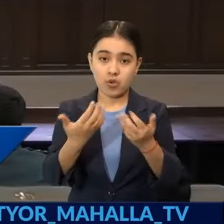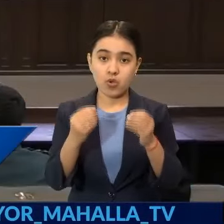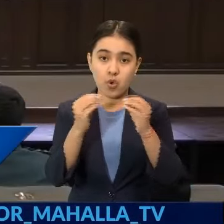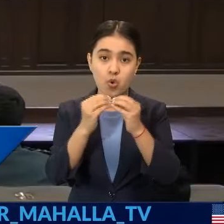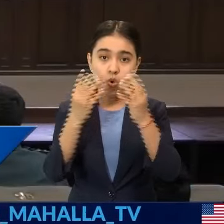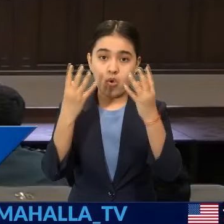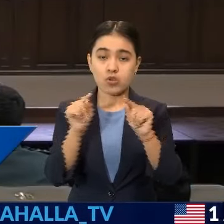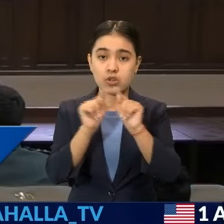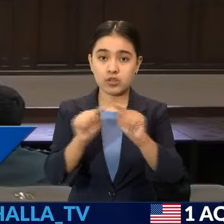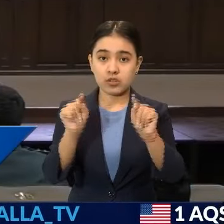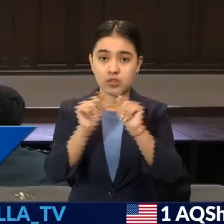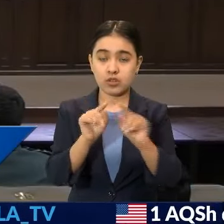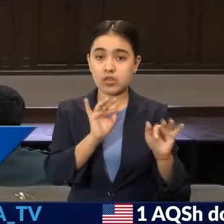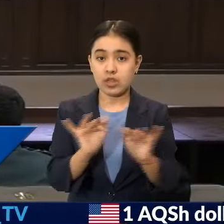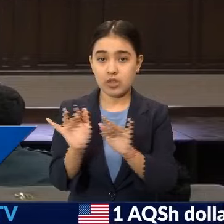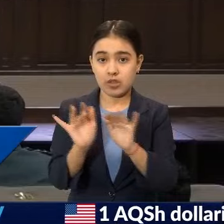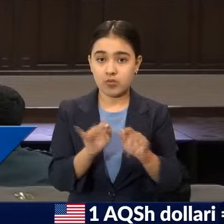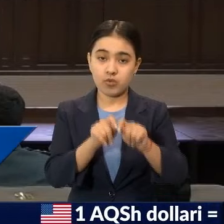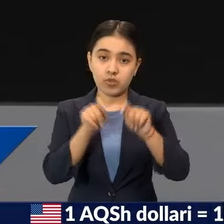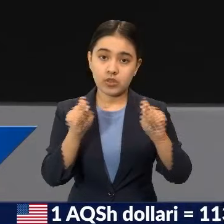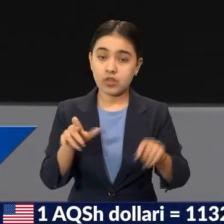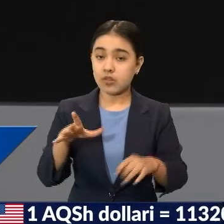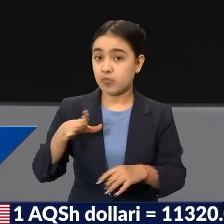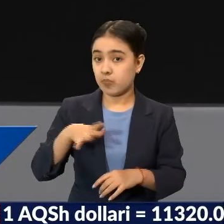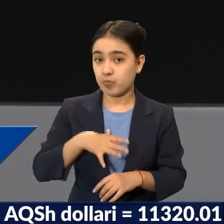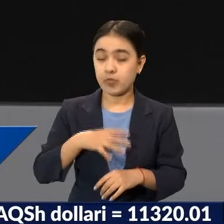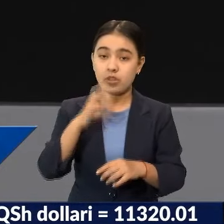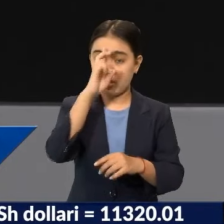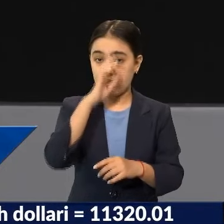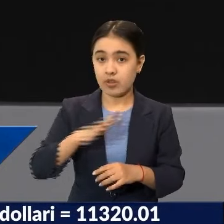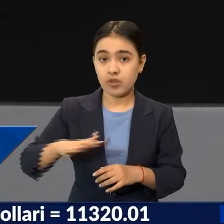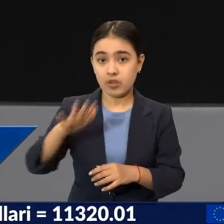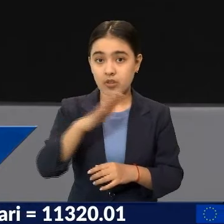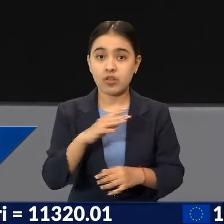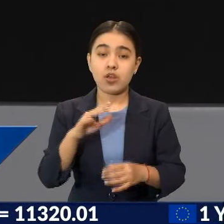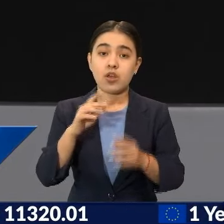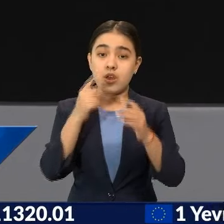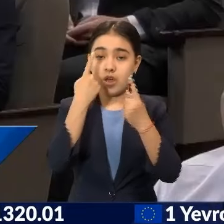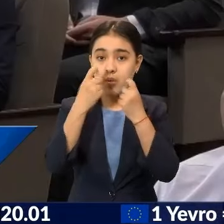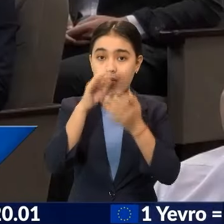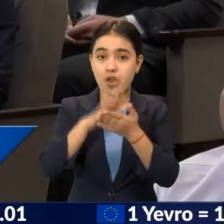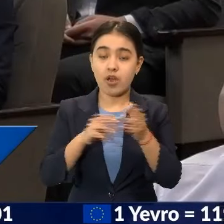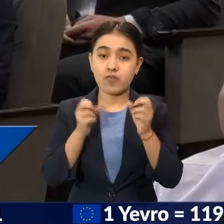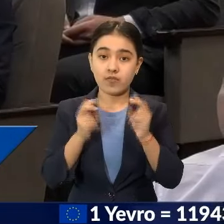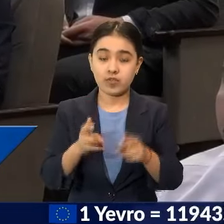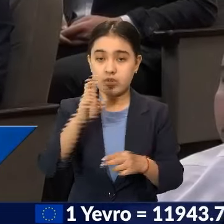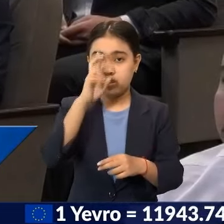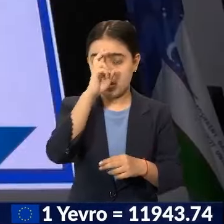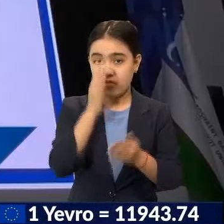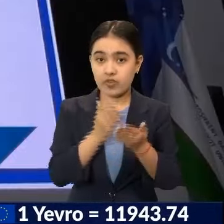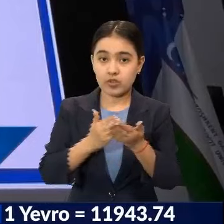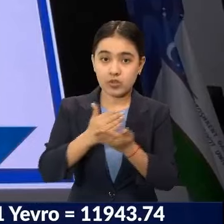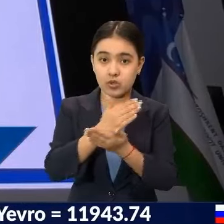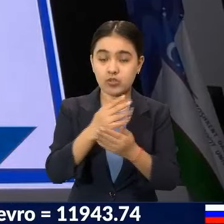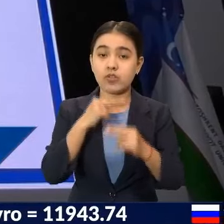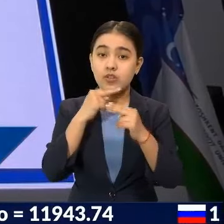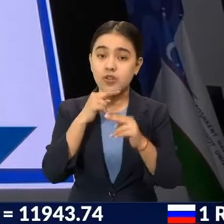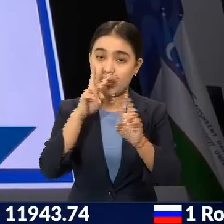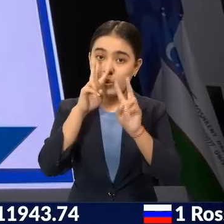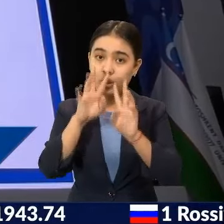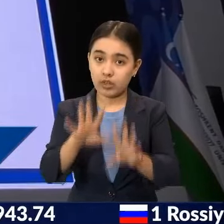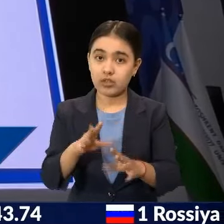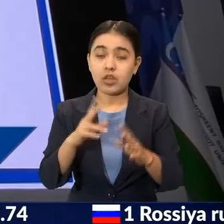kunlik targ'ibot tashviqot tadbirlari tashkil etilmoqda. Mamlakatimizda axborot xavfsizligi masalasiga davlat siyosati darajasida e'tibor